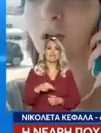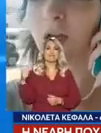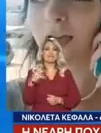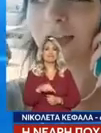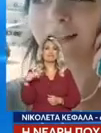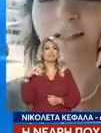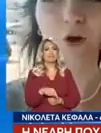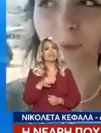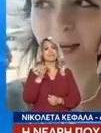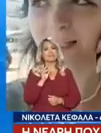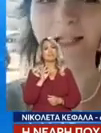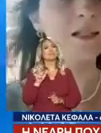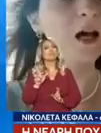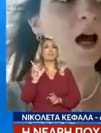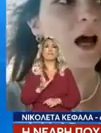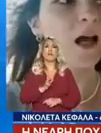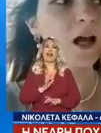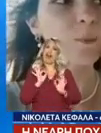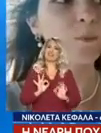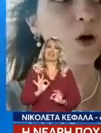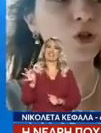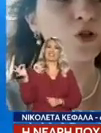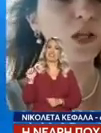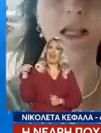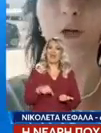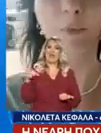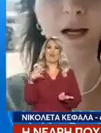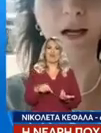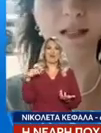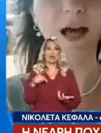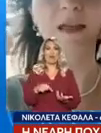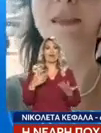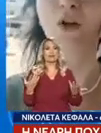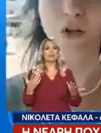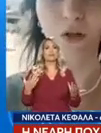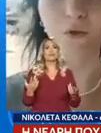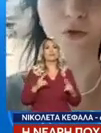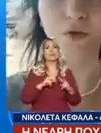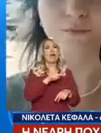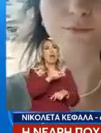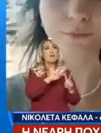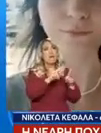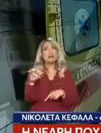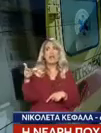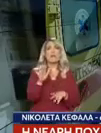εδώ, τακτικός πελάτης. Ωστόσο, για τα υπόλοιπα μαγαζιά δεν γνωρίζω ακριβώς. Δεν το ξέρετε.